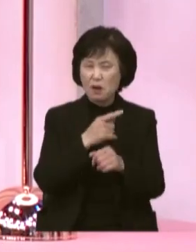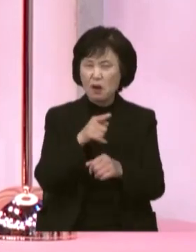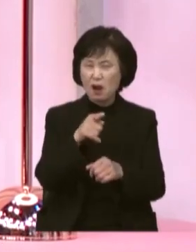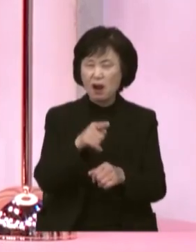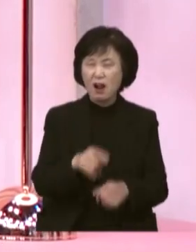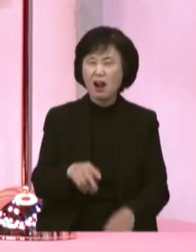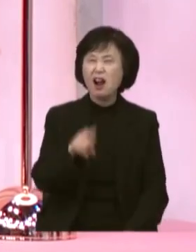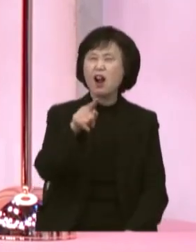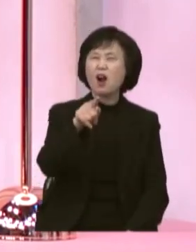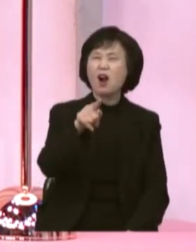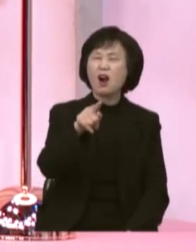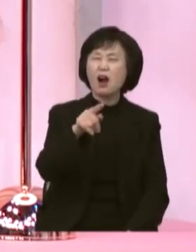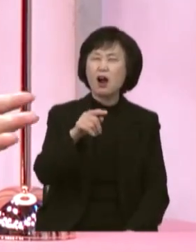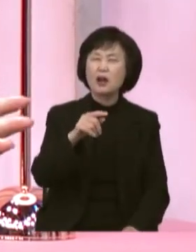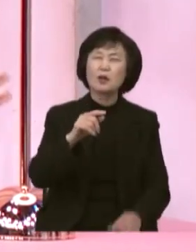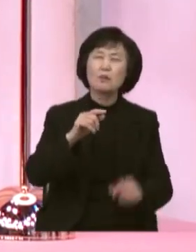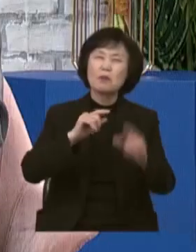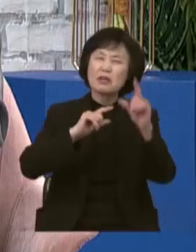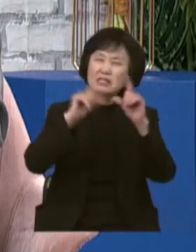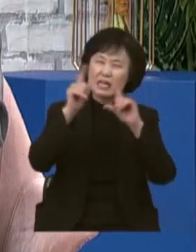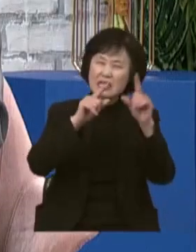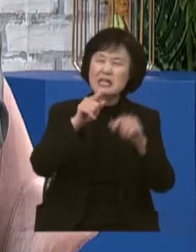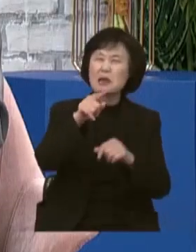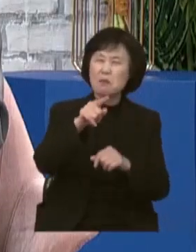친구 문영미가 왔습니다.